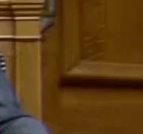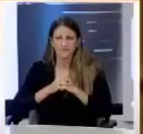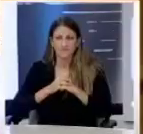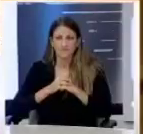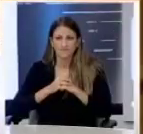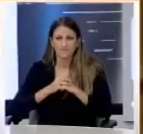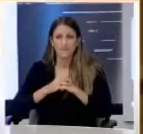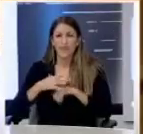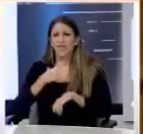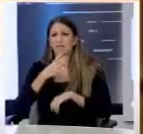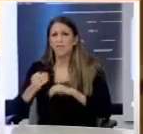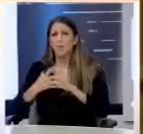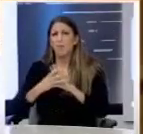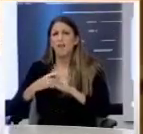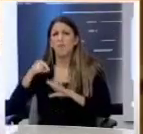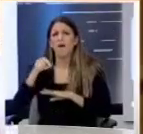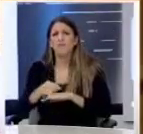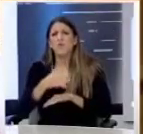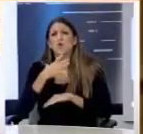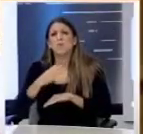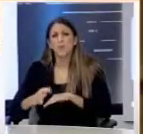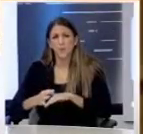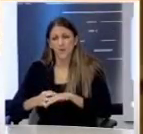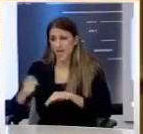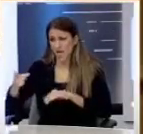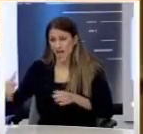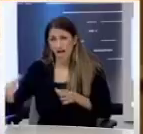αυτό. Το χειρότερο λοιπόν είναι ότι δεν καταλαβαίνετε, κύριε Μητσοτάκη.